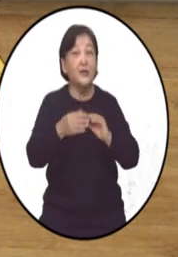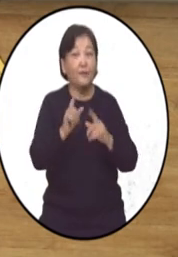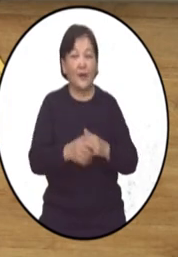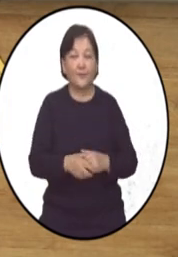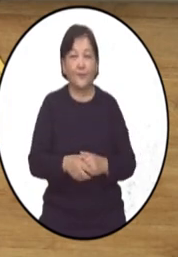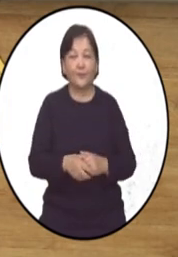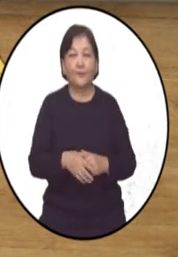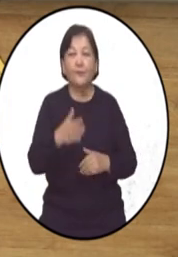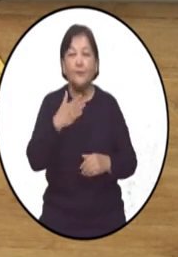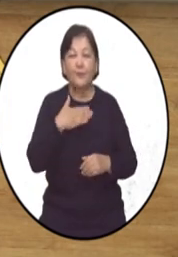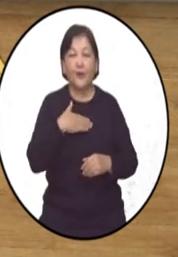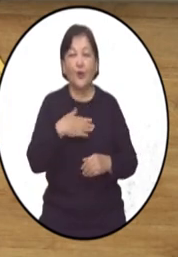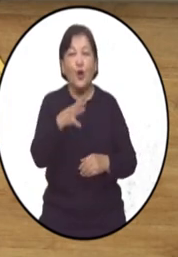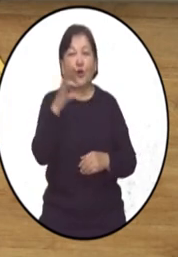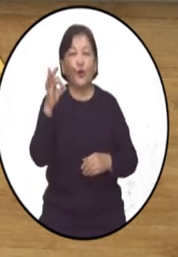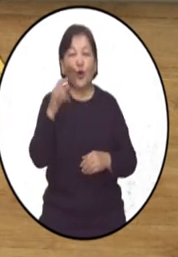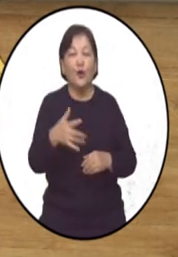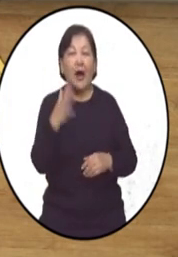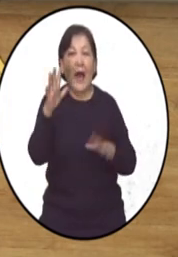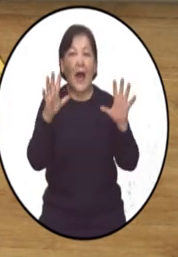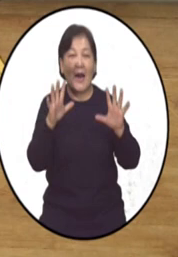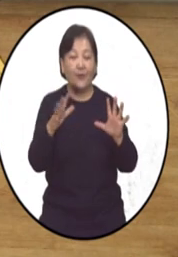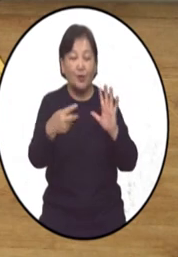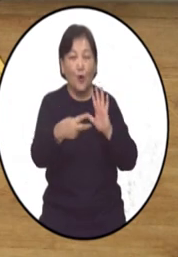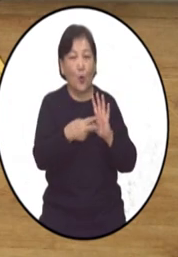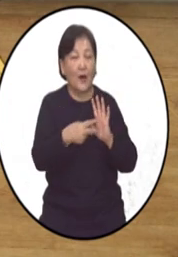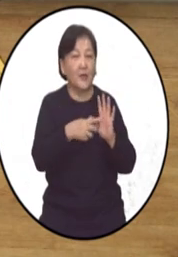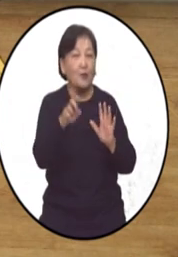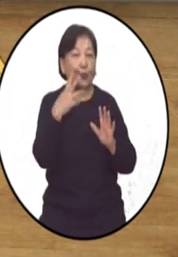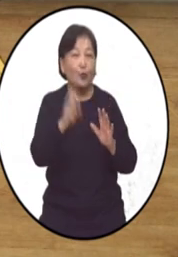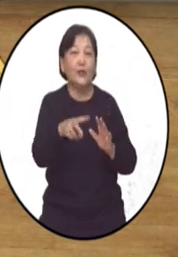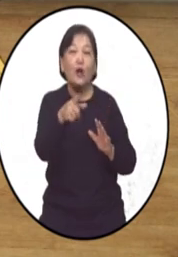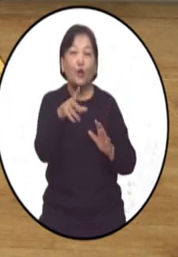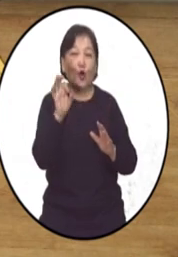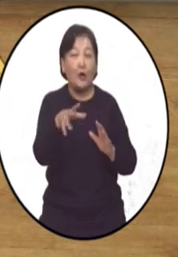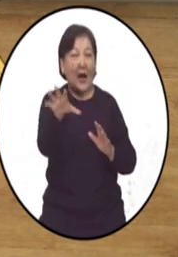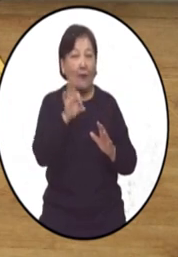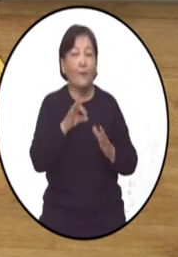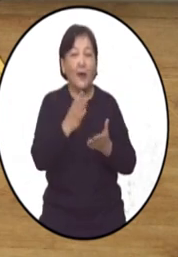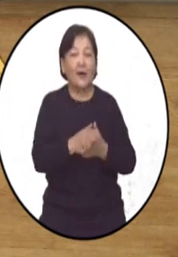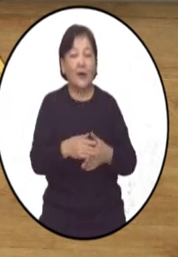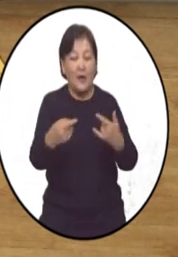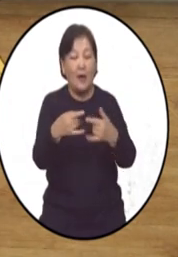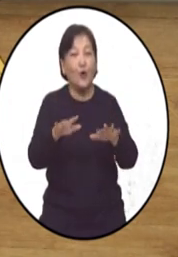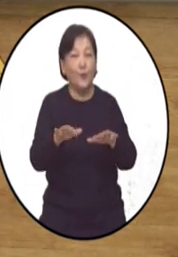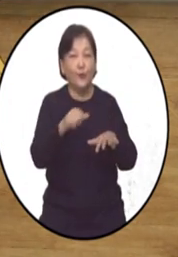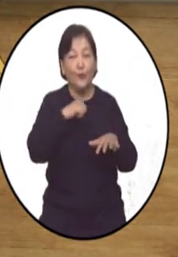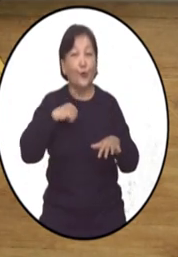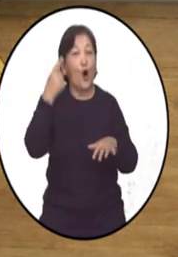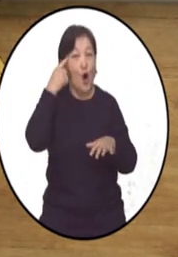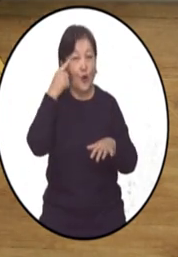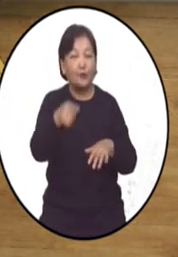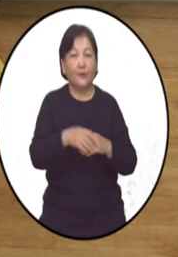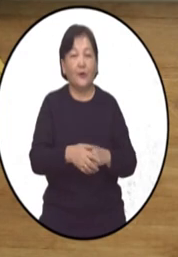Тэгэхээр биднэрт бол тоог 10 хуваагаад бүхлийг нь авах үйлдэл бол байгаа. Компьютер бол тэр үйлдэлийг ойлгоно. За тэгэхээр ямар нэгэн